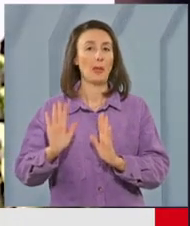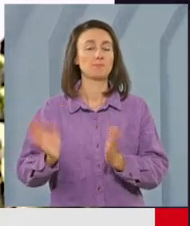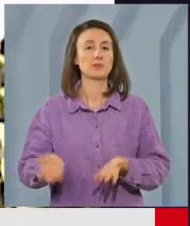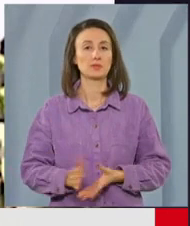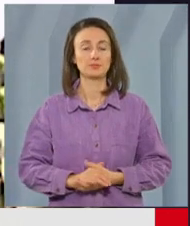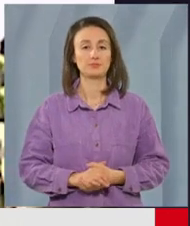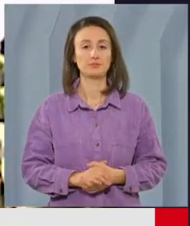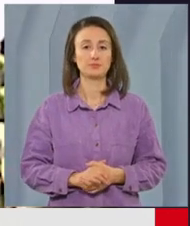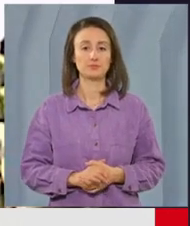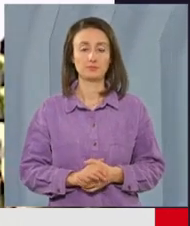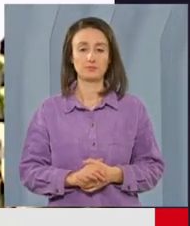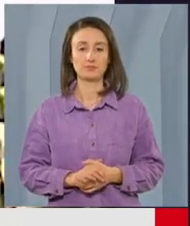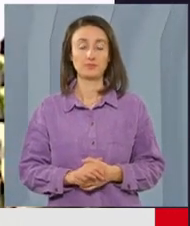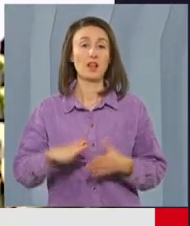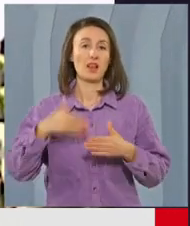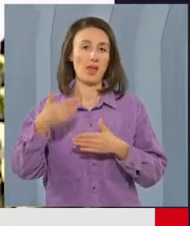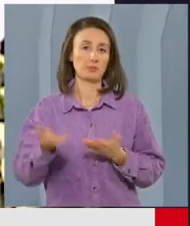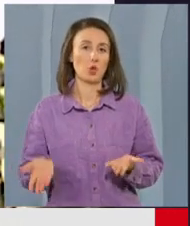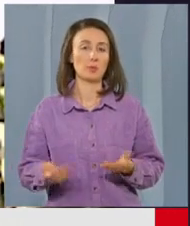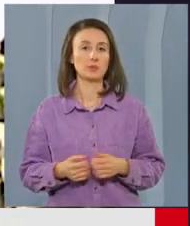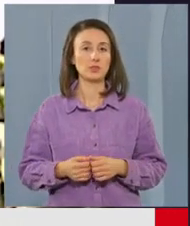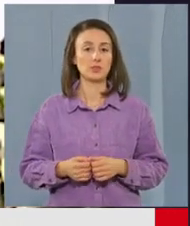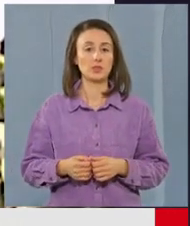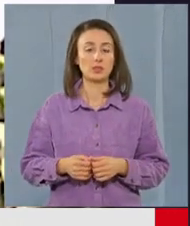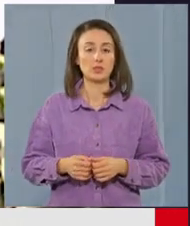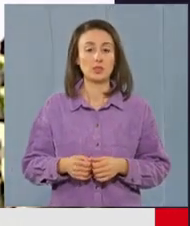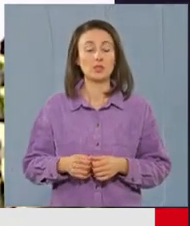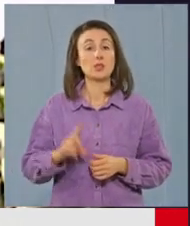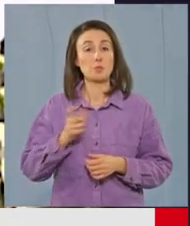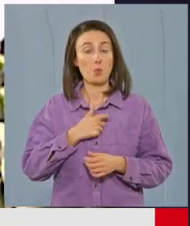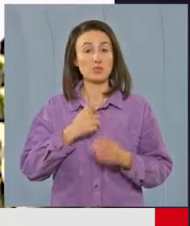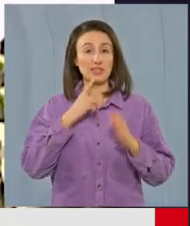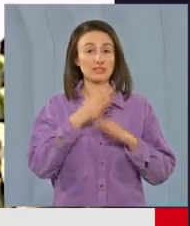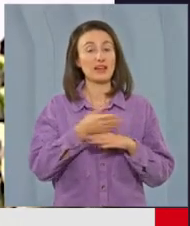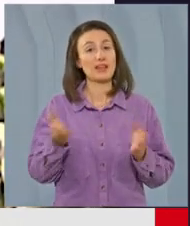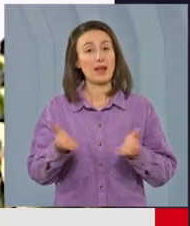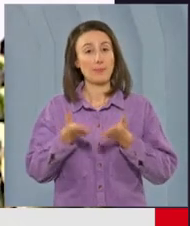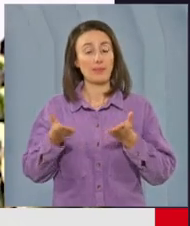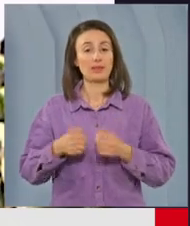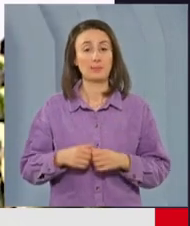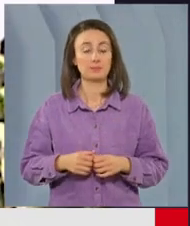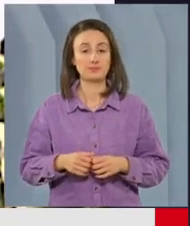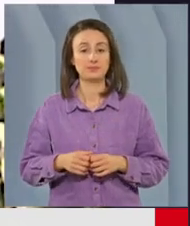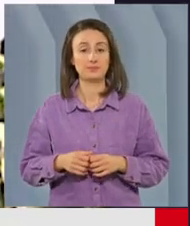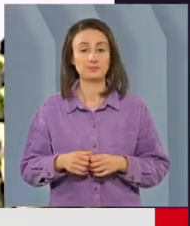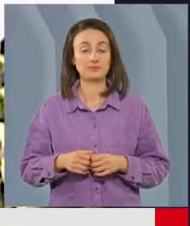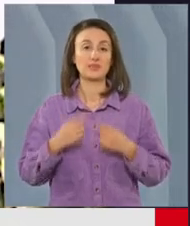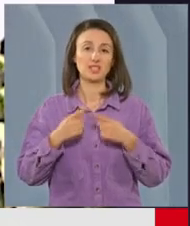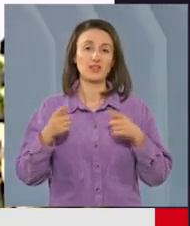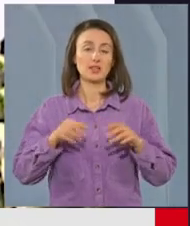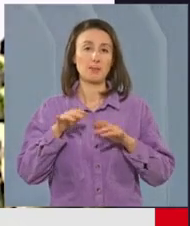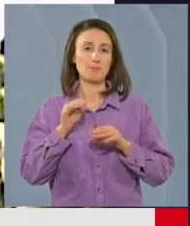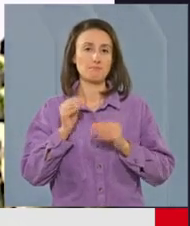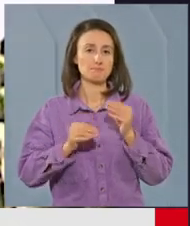ecranul laptopului sau calculatorului ca să poți să intri rapid, instant în diverse